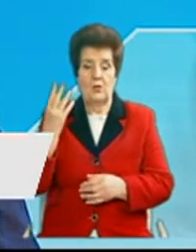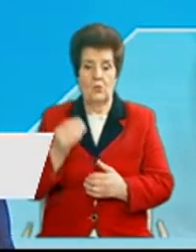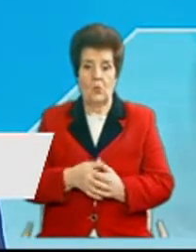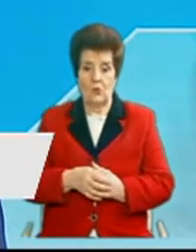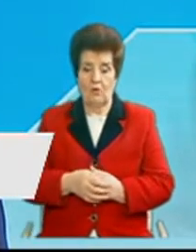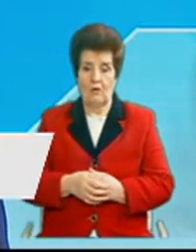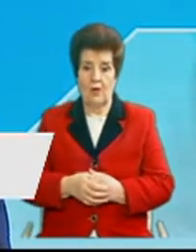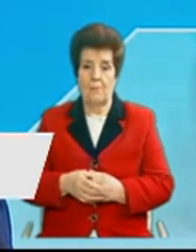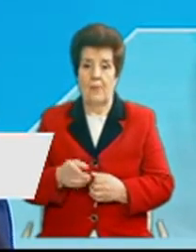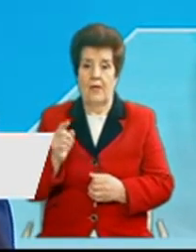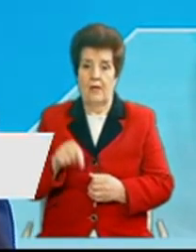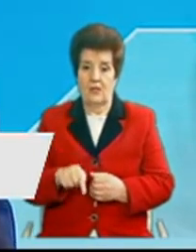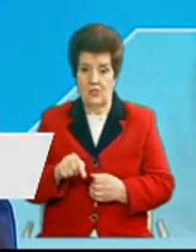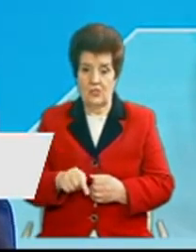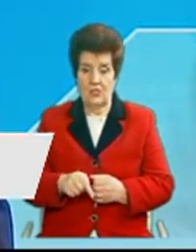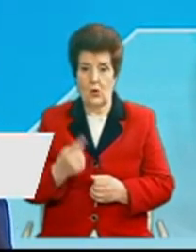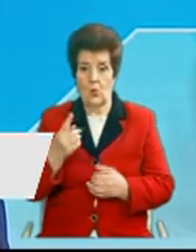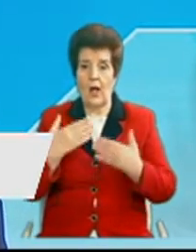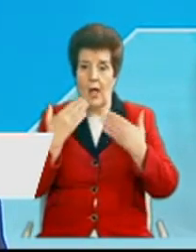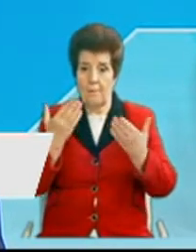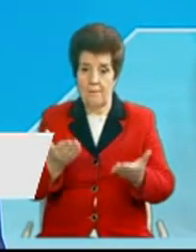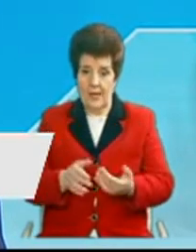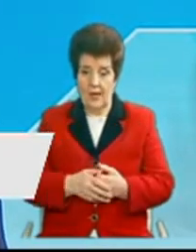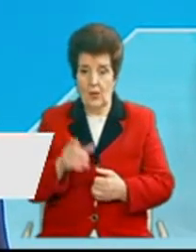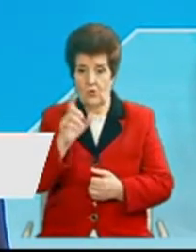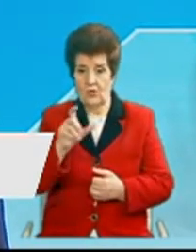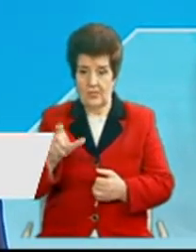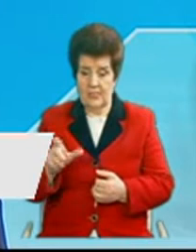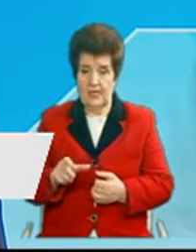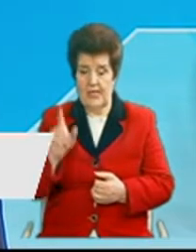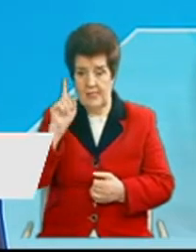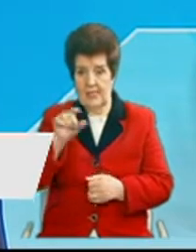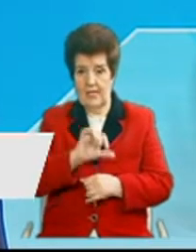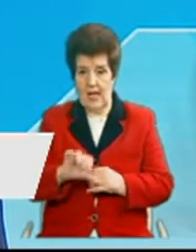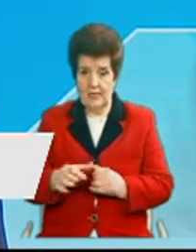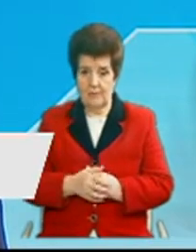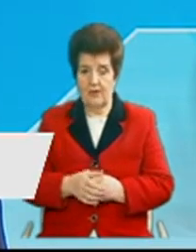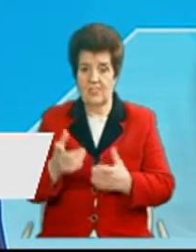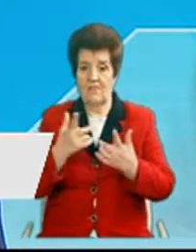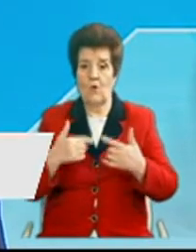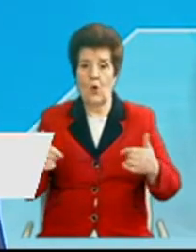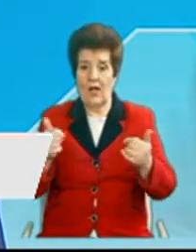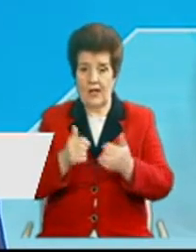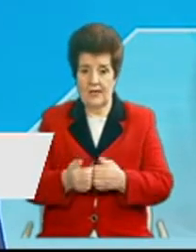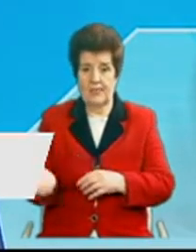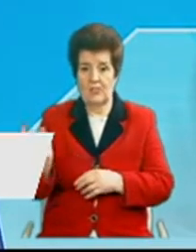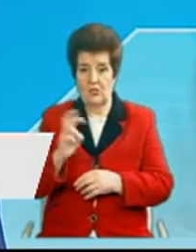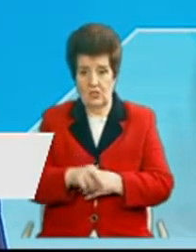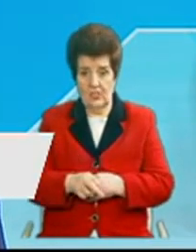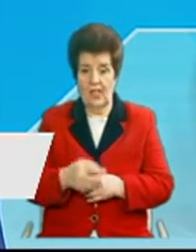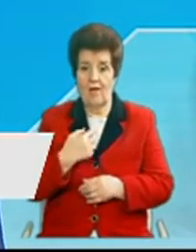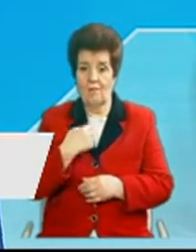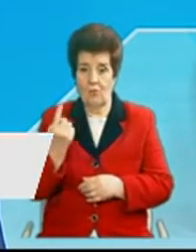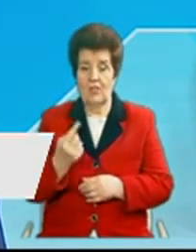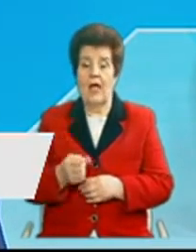Deci eu aici chiar aș veni cu un apel către concetățenii noștri din diaspora să vă organizați și să ieșiți la vot, fiindcă de